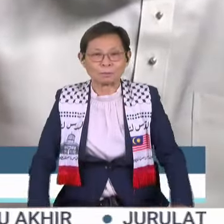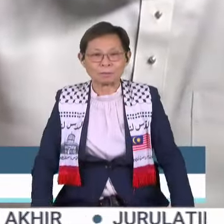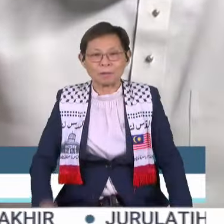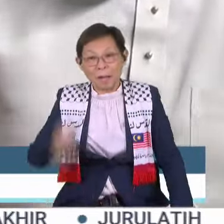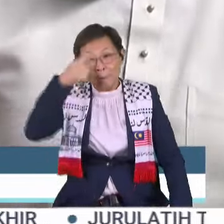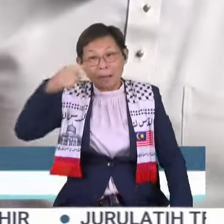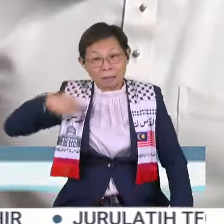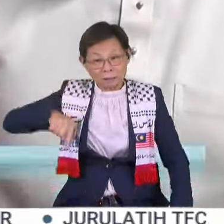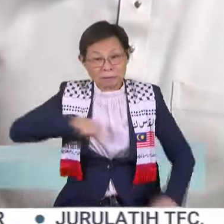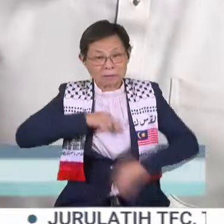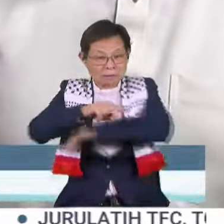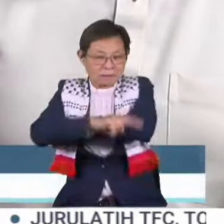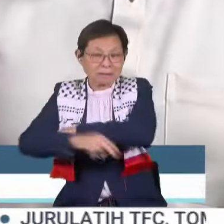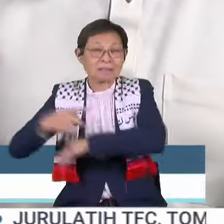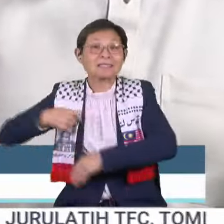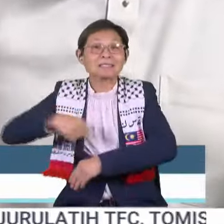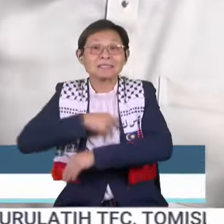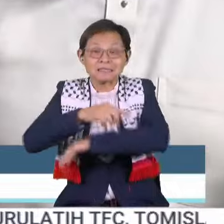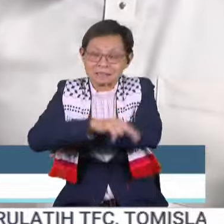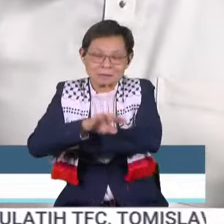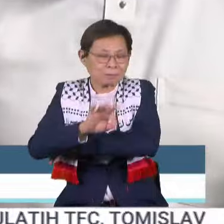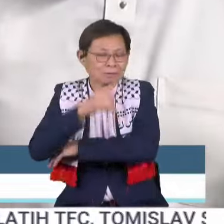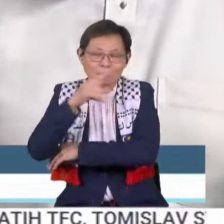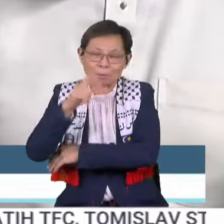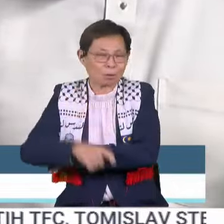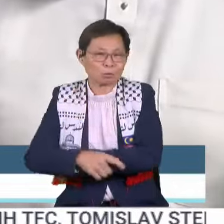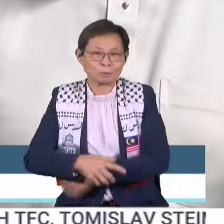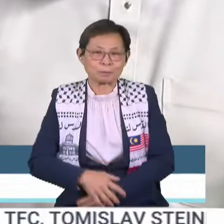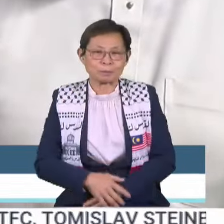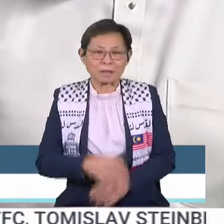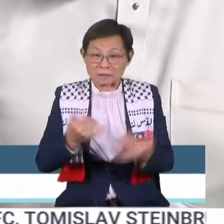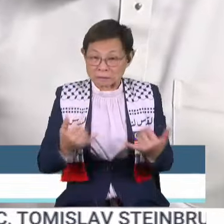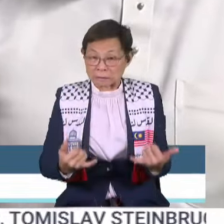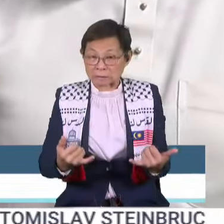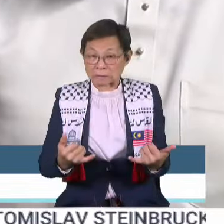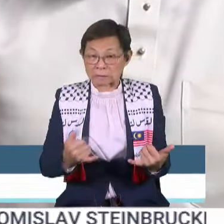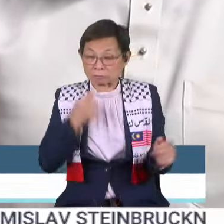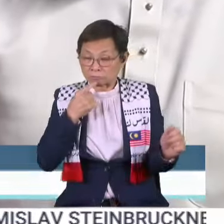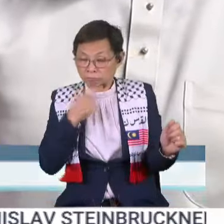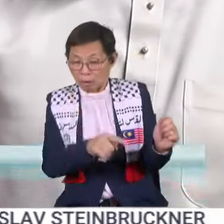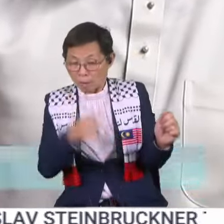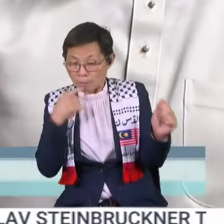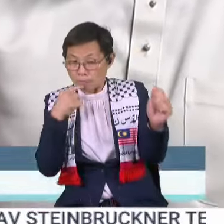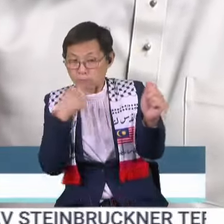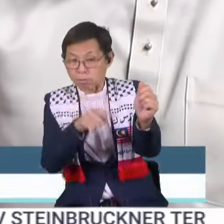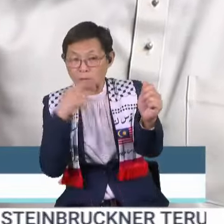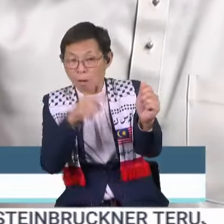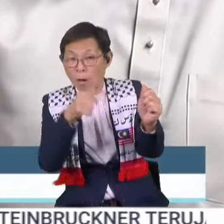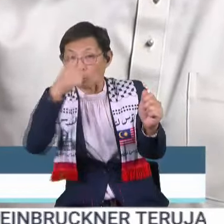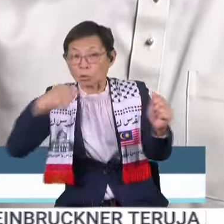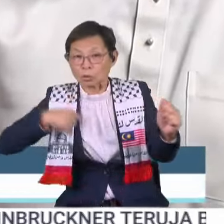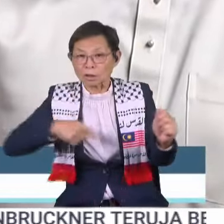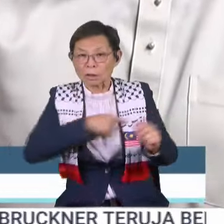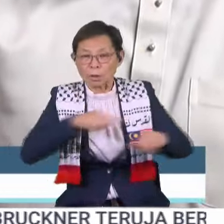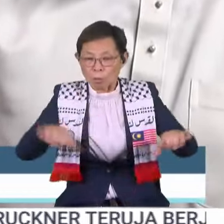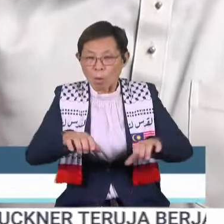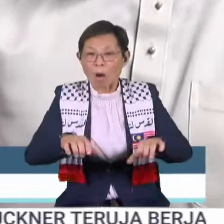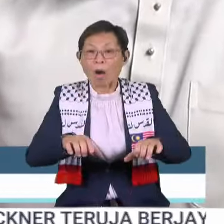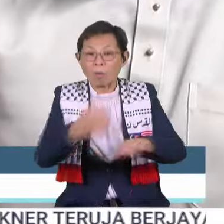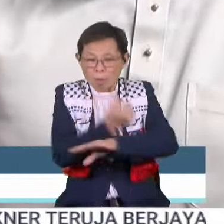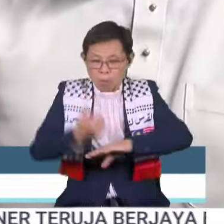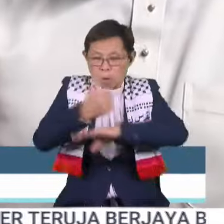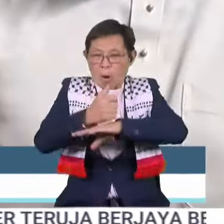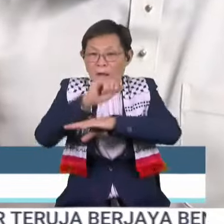bagi kita di negeri sembilan kita tak perlu eh buat masa ni belum ada arahan untuk kita membuat jawatankuasa